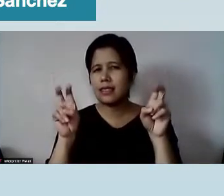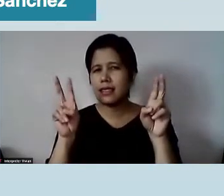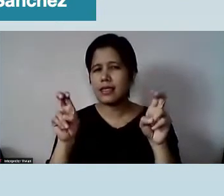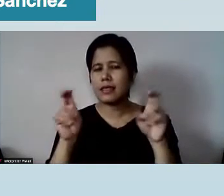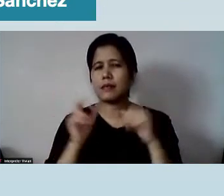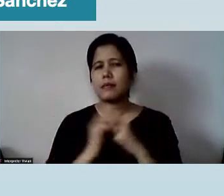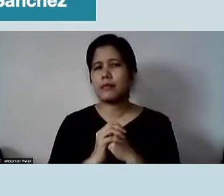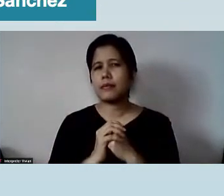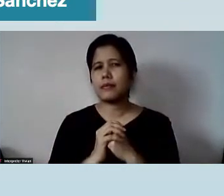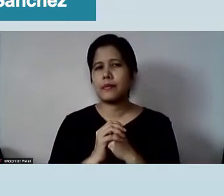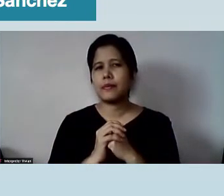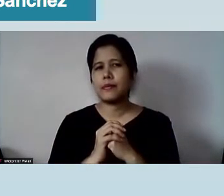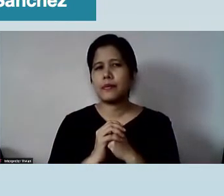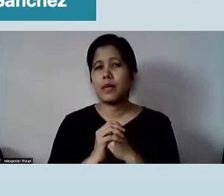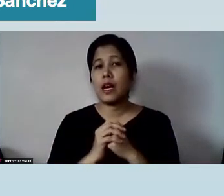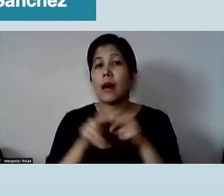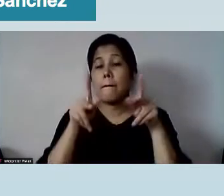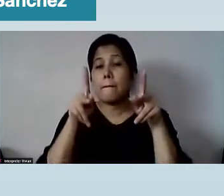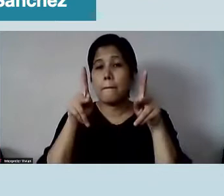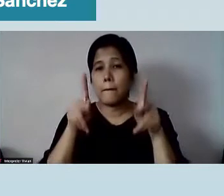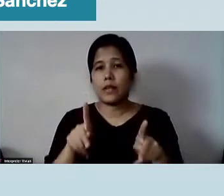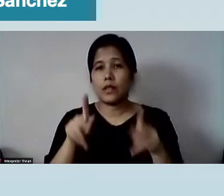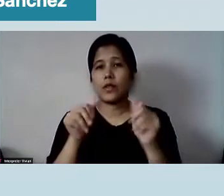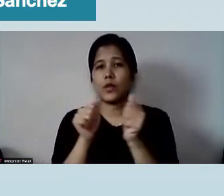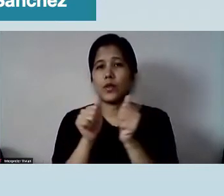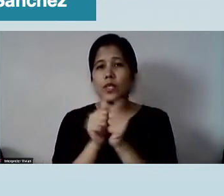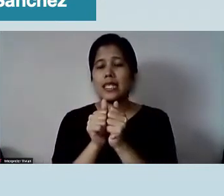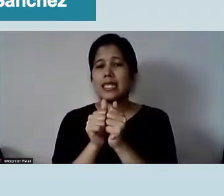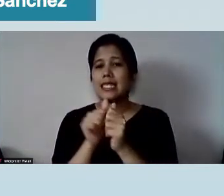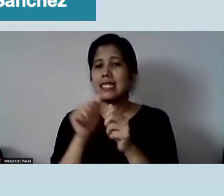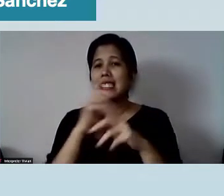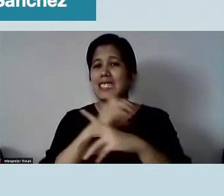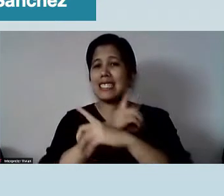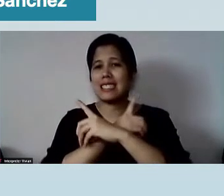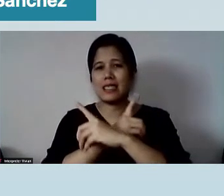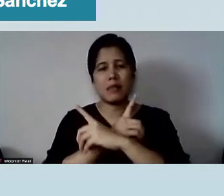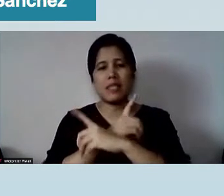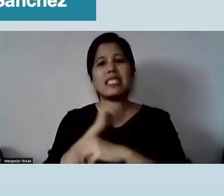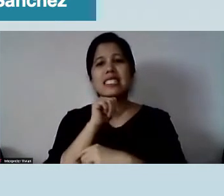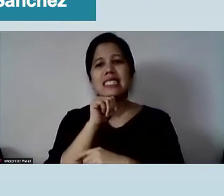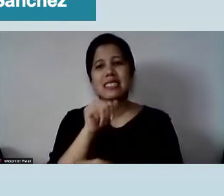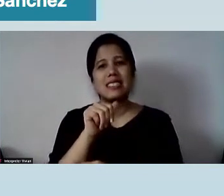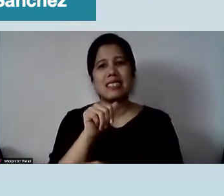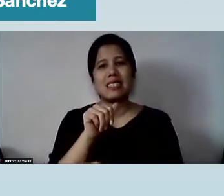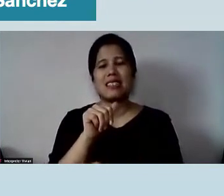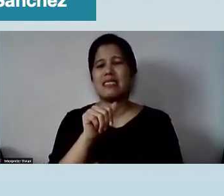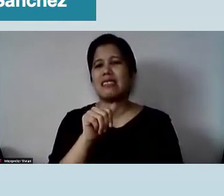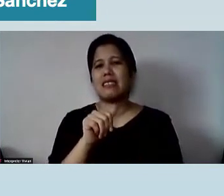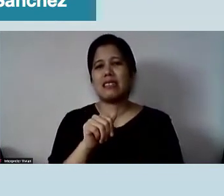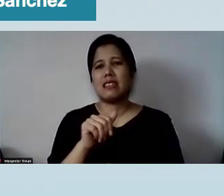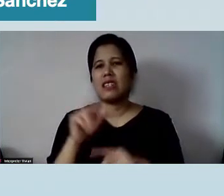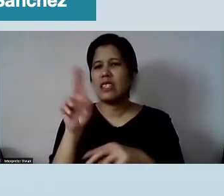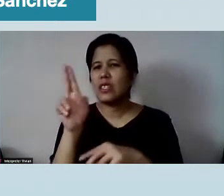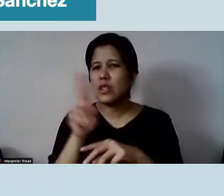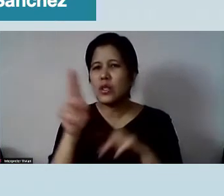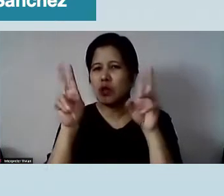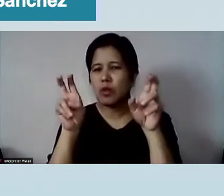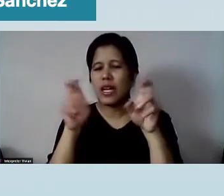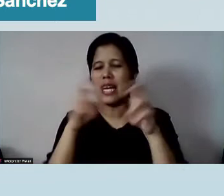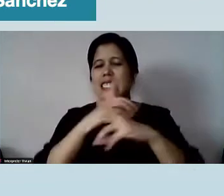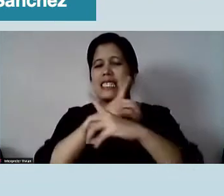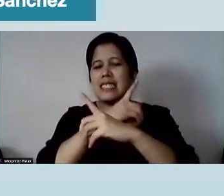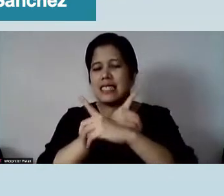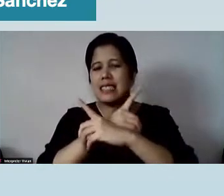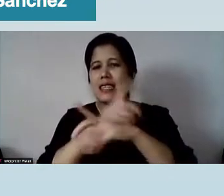sa person with disability. No? Hindi na natin ginagamit yung disabled person, but